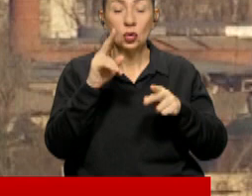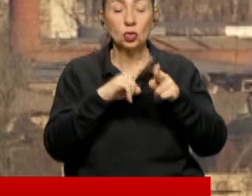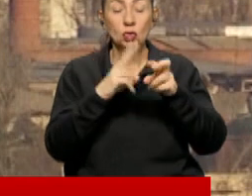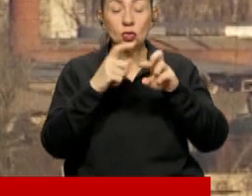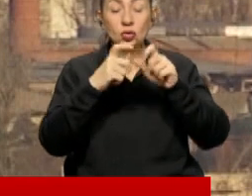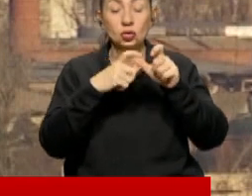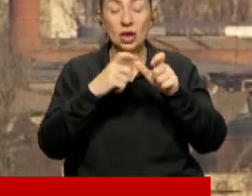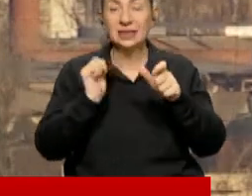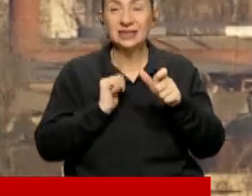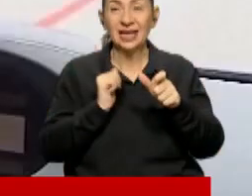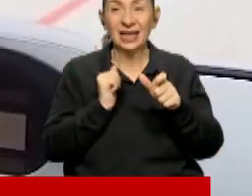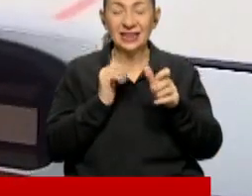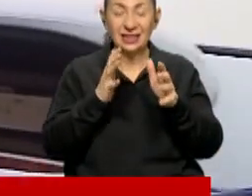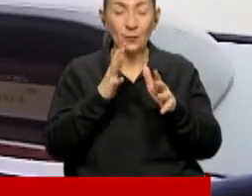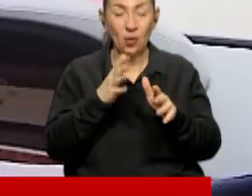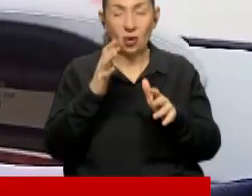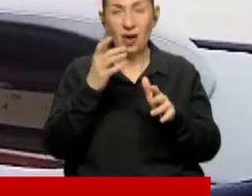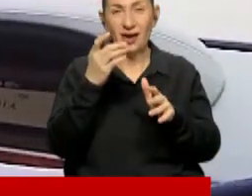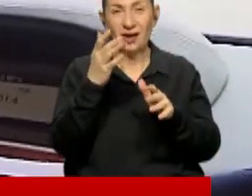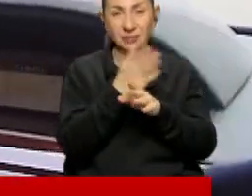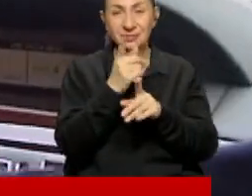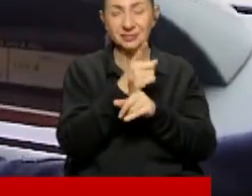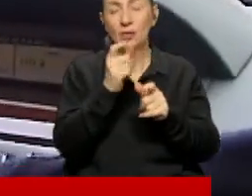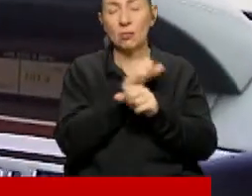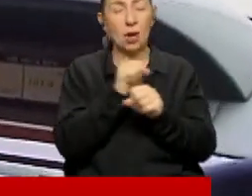hava üssündeki yakıt depolarını vurdu.